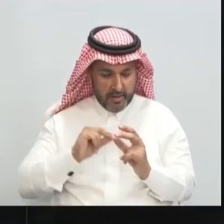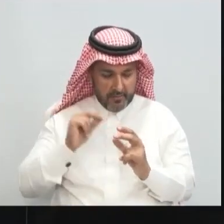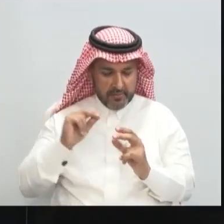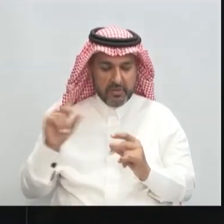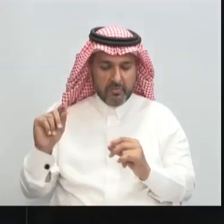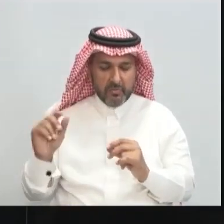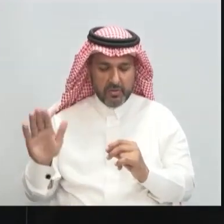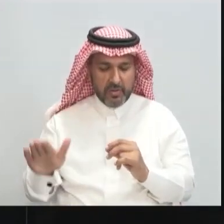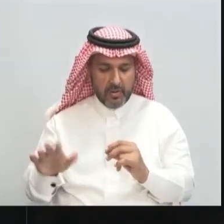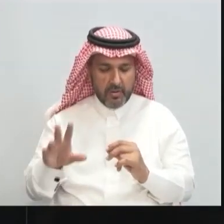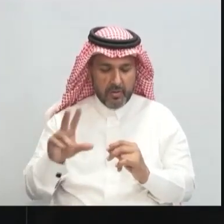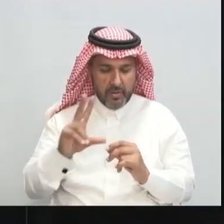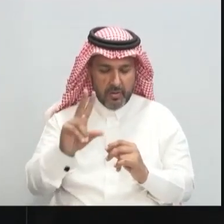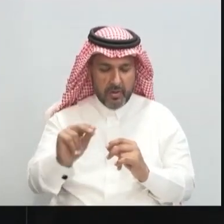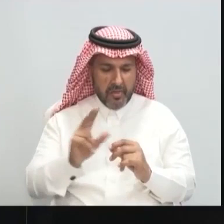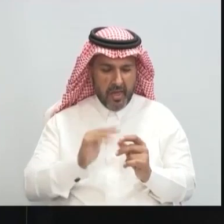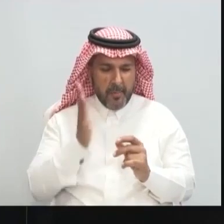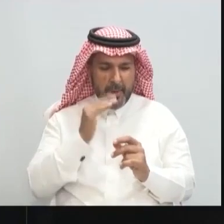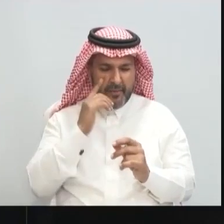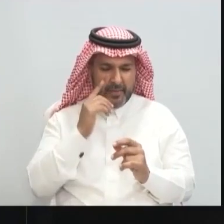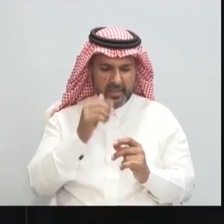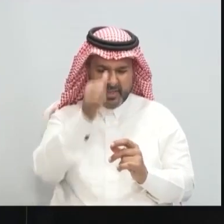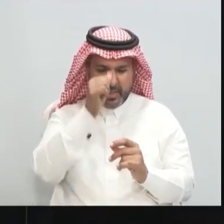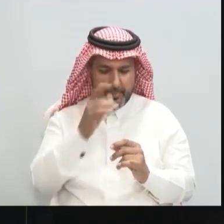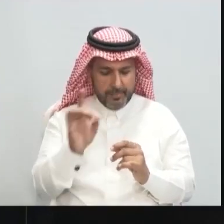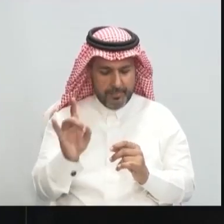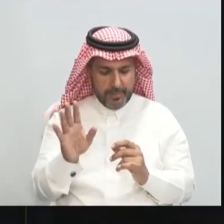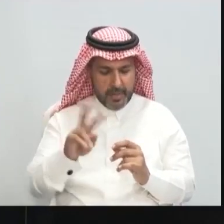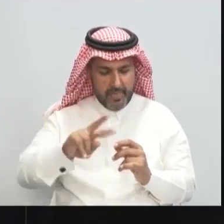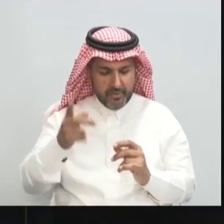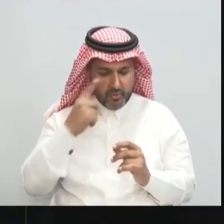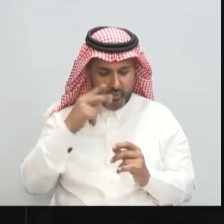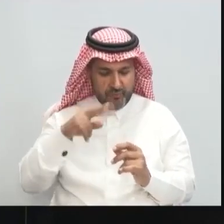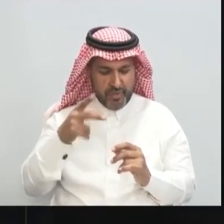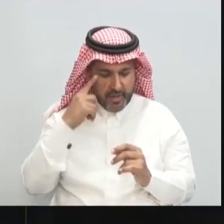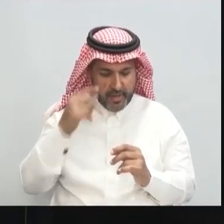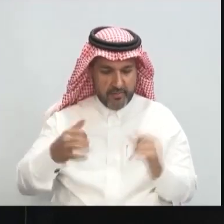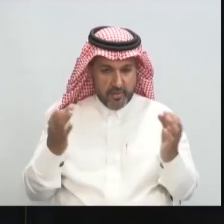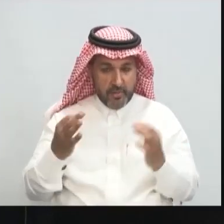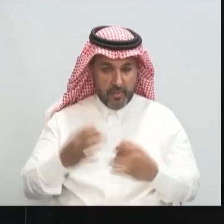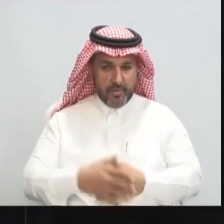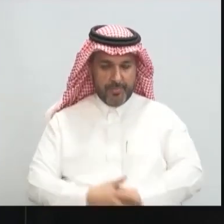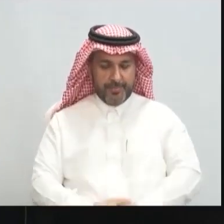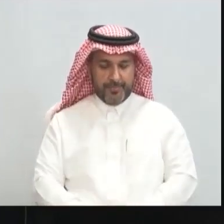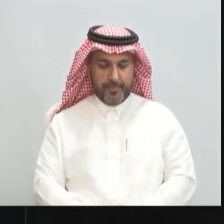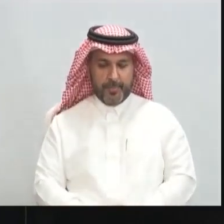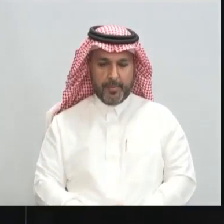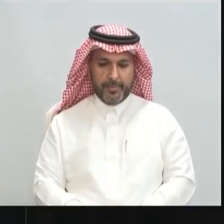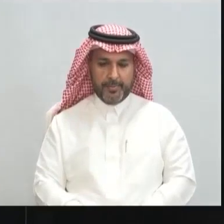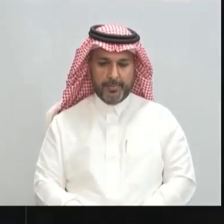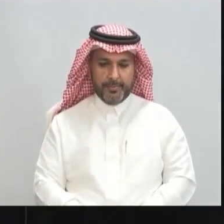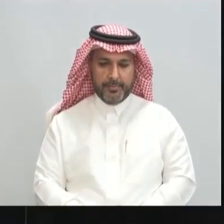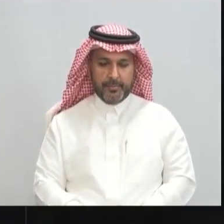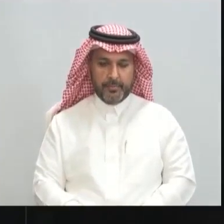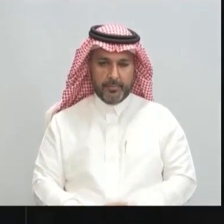لا نستطيع لكن الموظف الذك كما ذكرنا والقائد هو ينشى شبكه تكون مرادفه للشبكات الرسميه